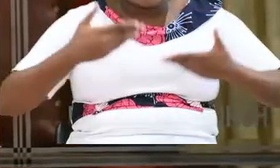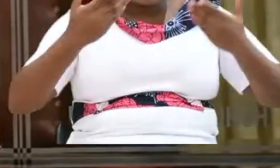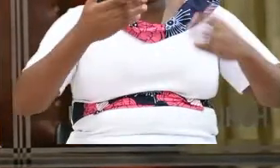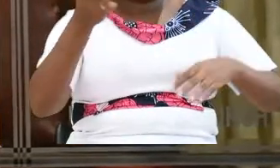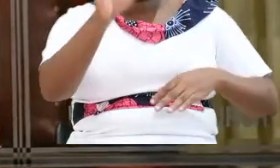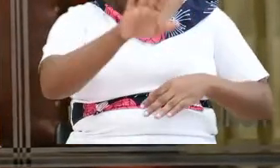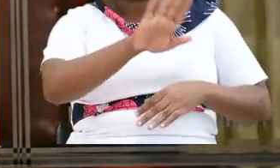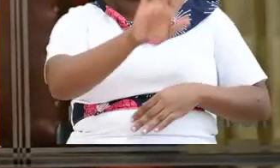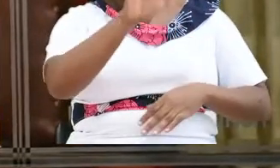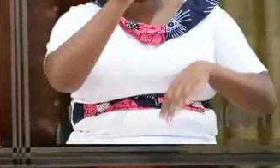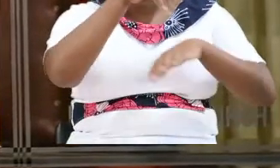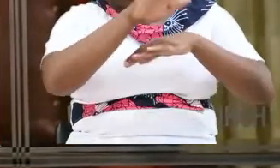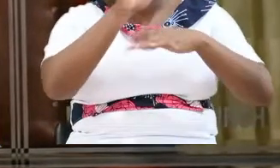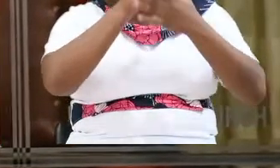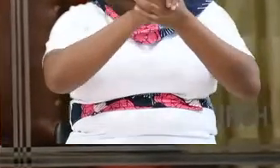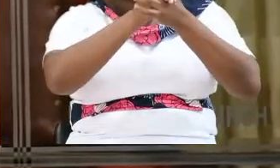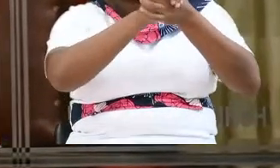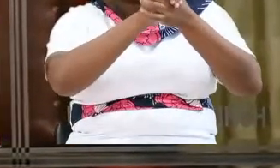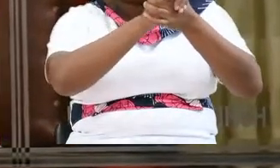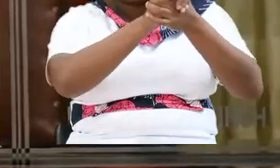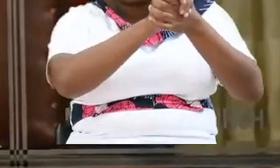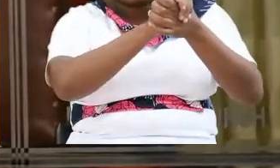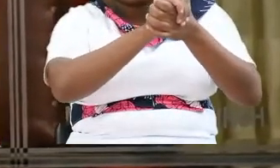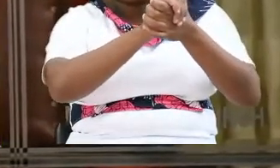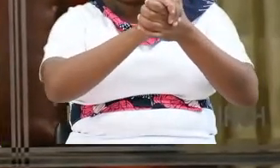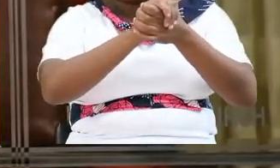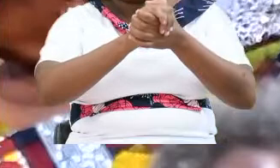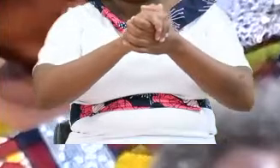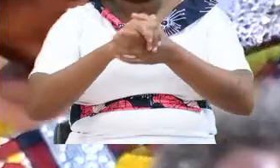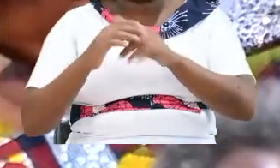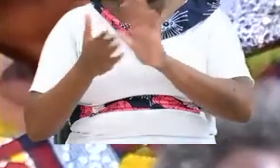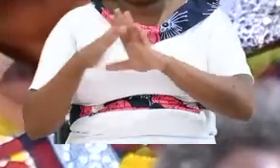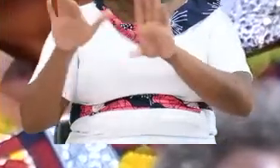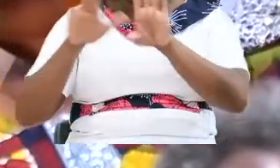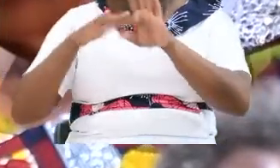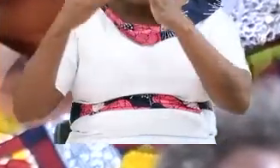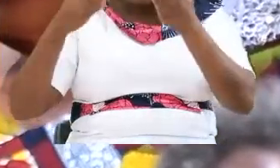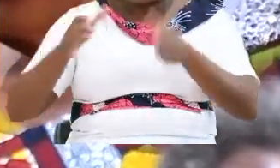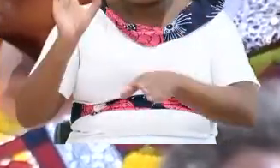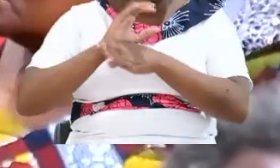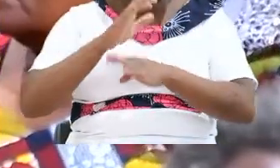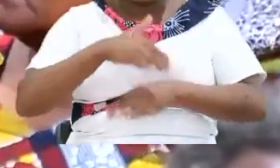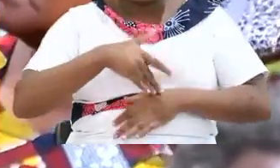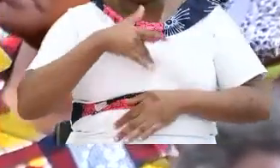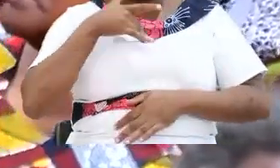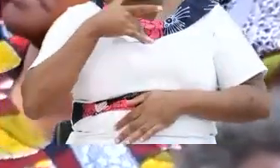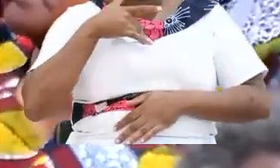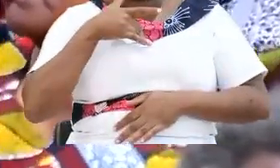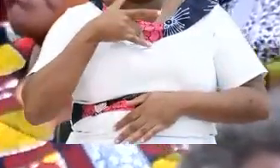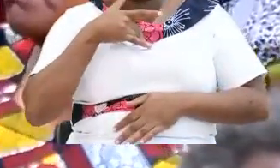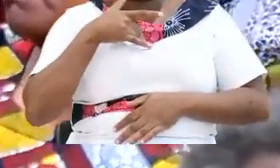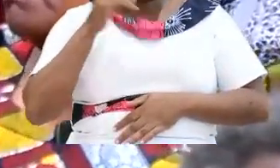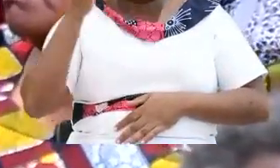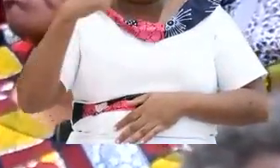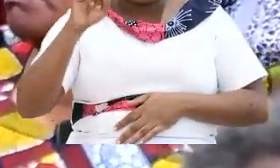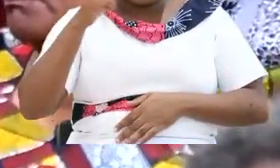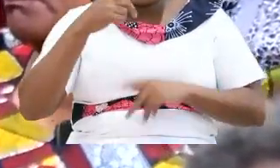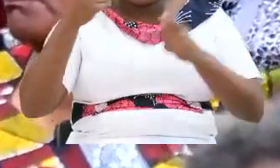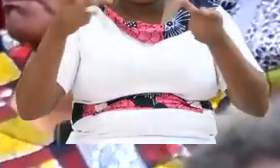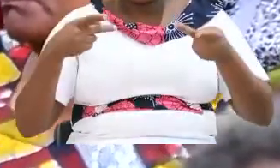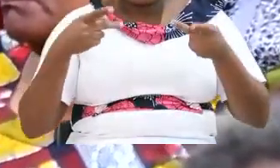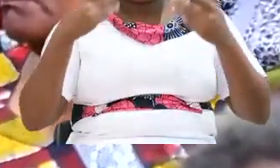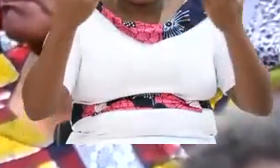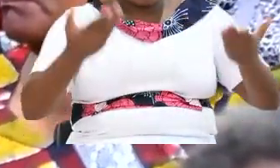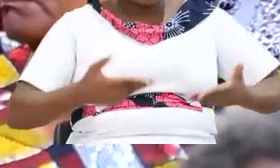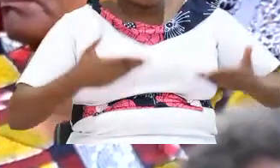utarudi, urudi salamu zetu. Kwa washirika wa hii kanisa pia, mjisikie mkiwa mahali panastahili,